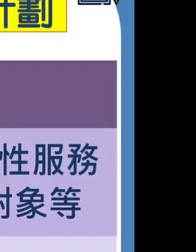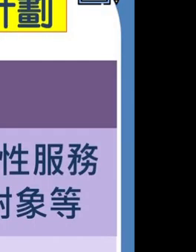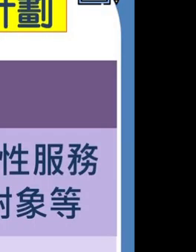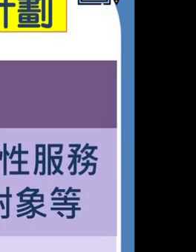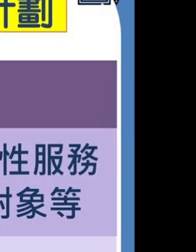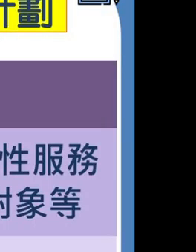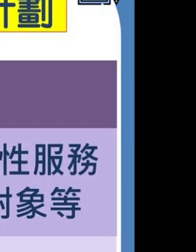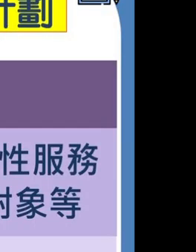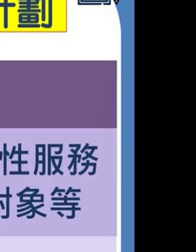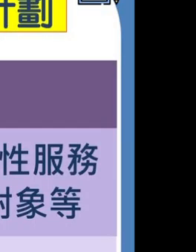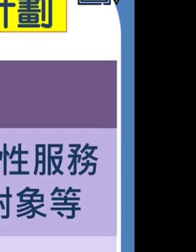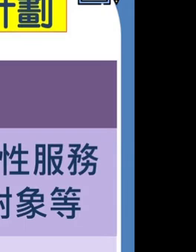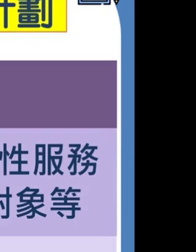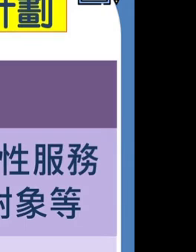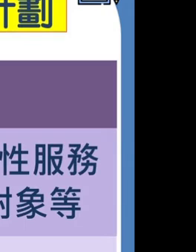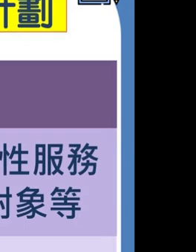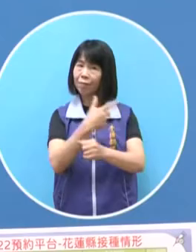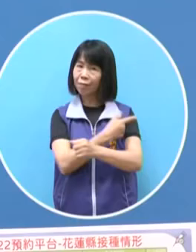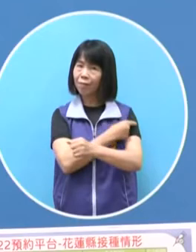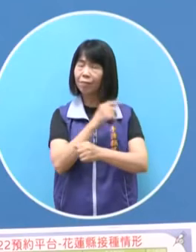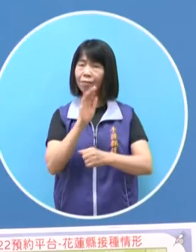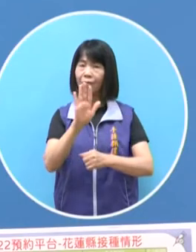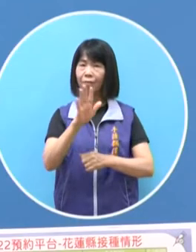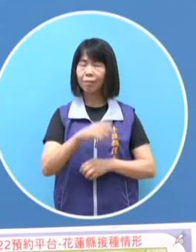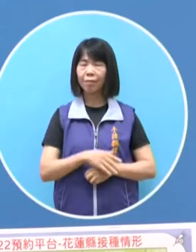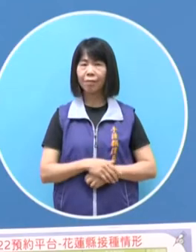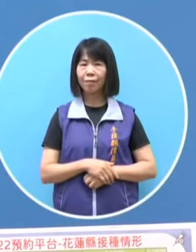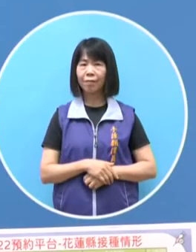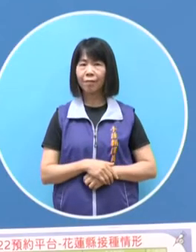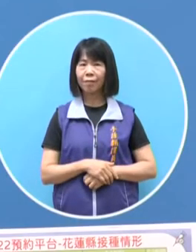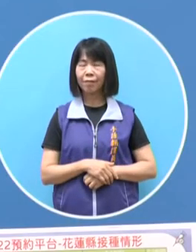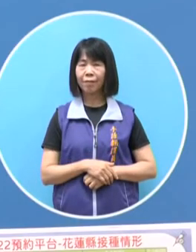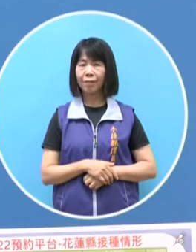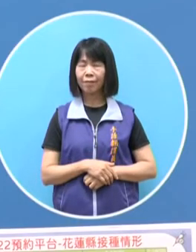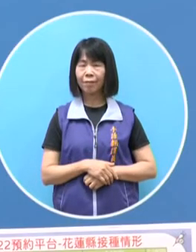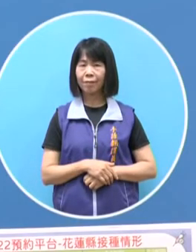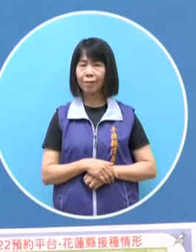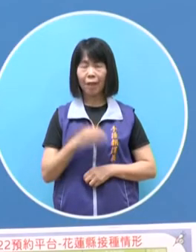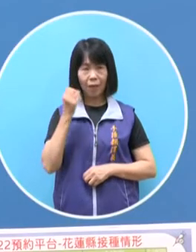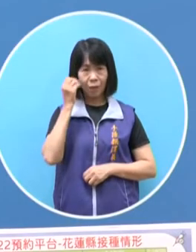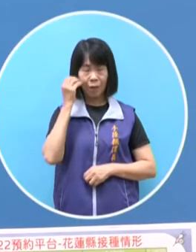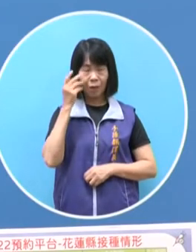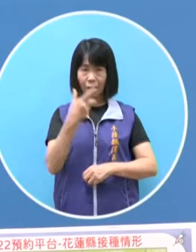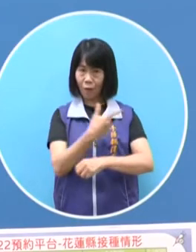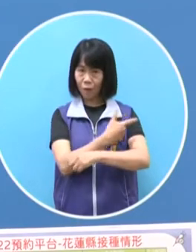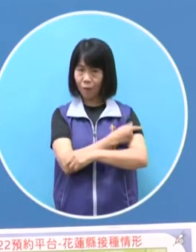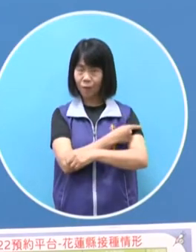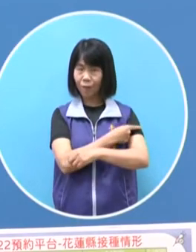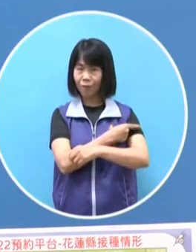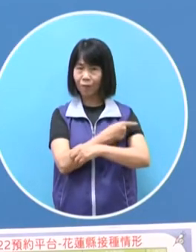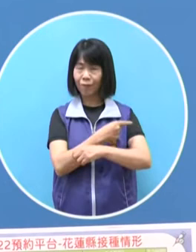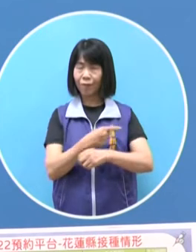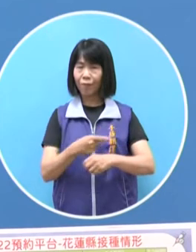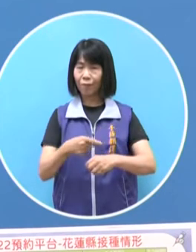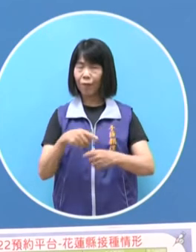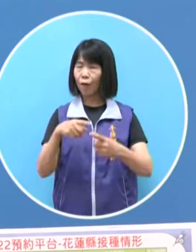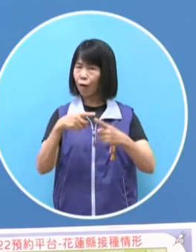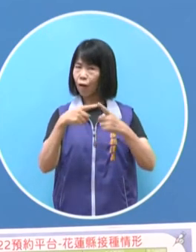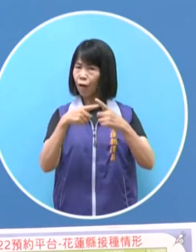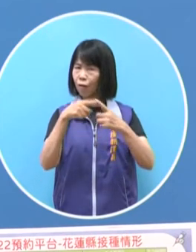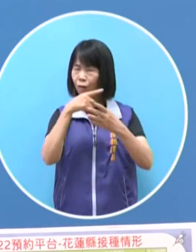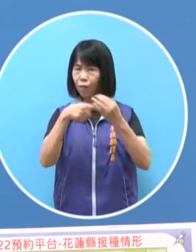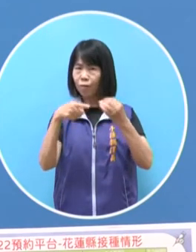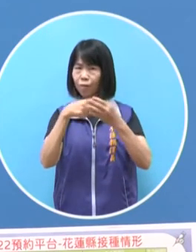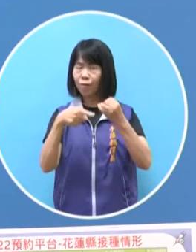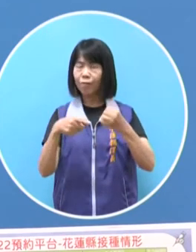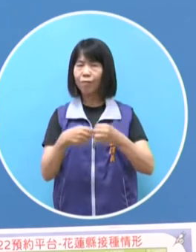约施打，以及孕妇都包含在内。 所以整体来讲，花莲疫苗施打的整个涵盖率和覆盖